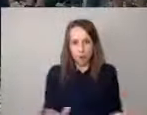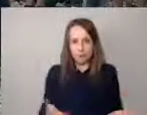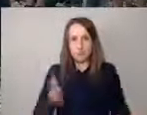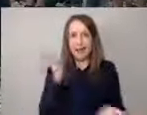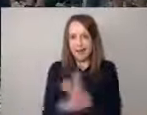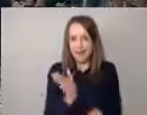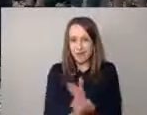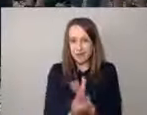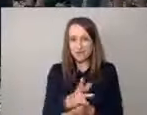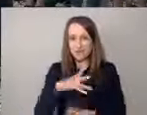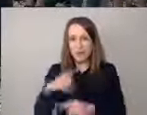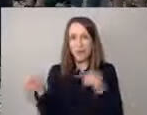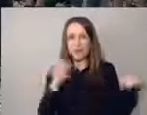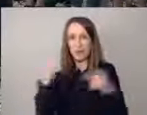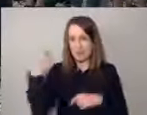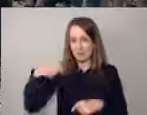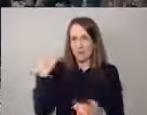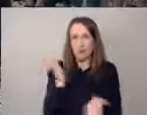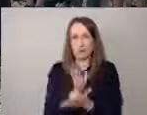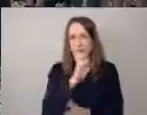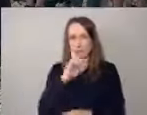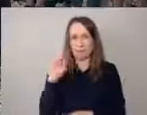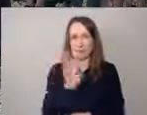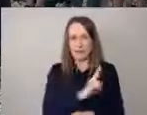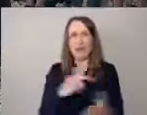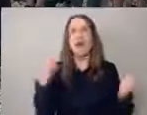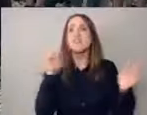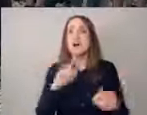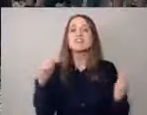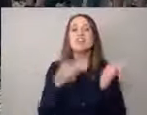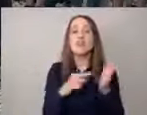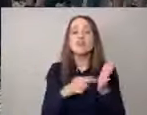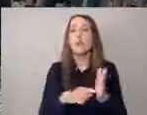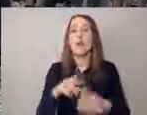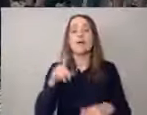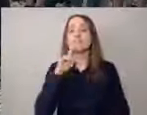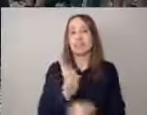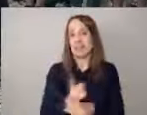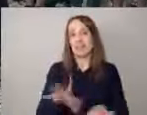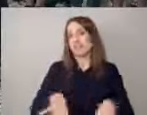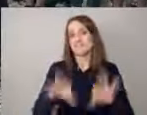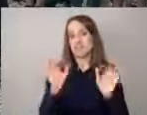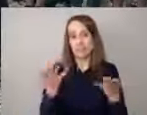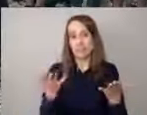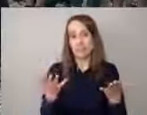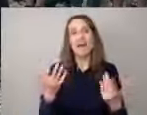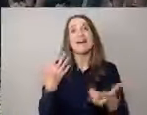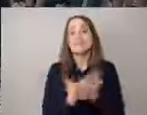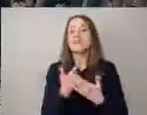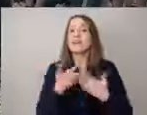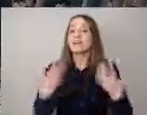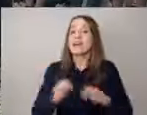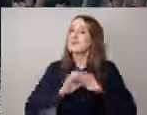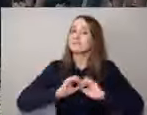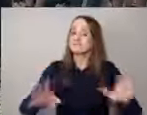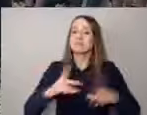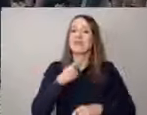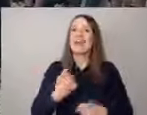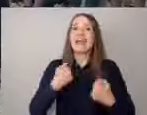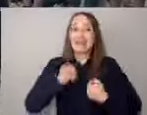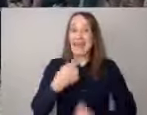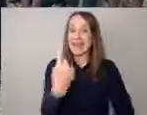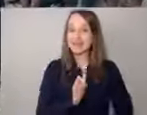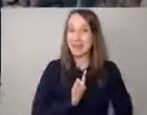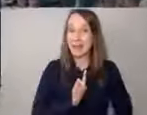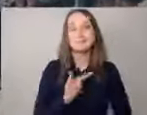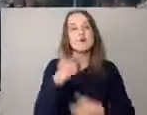już w debacie politycznej rozstrzygnięte. O tym jest właśnie ten wybór i dlatego chciałem wam jasno powiedzieć, ja sam tego nie zrobię. Zrobię to